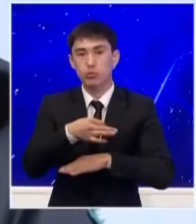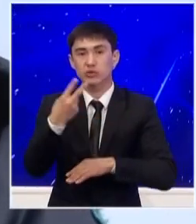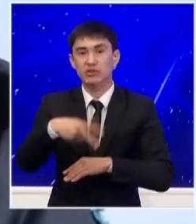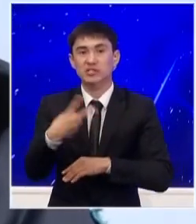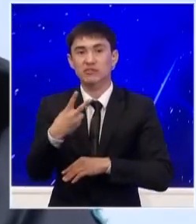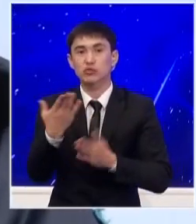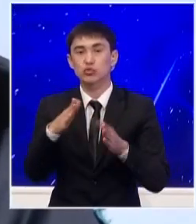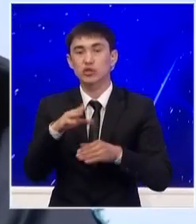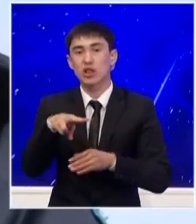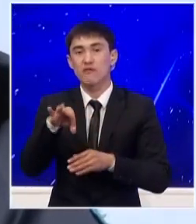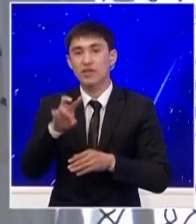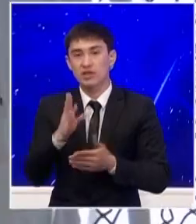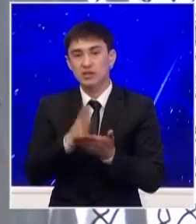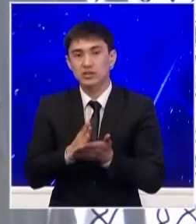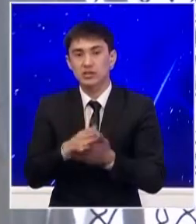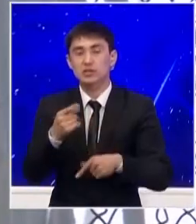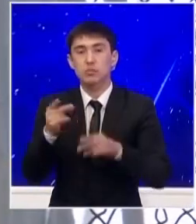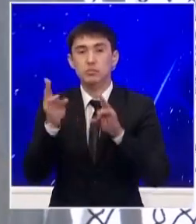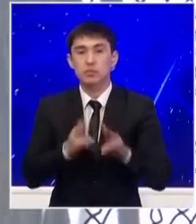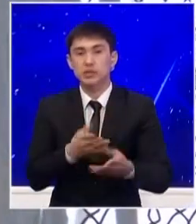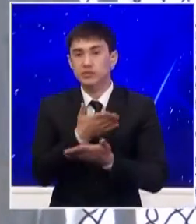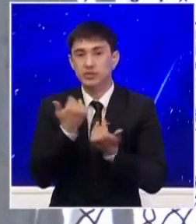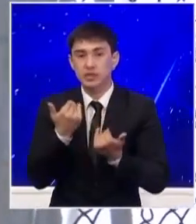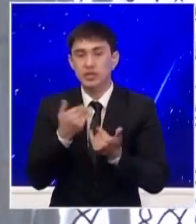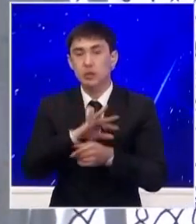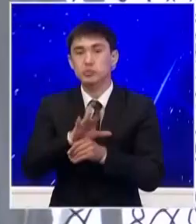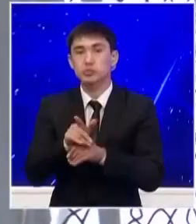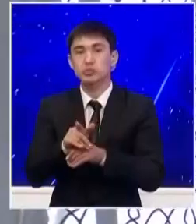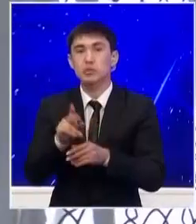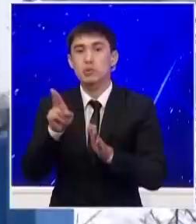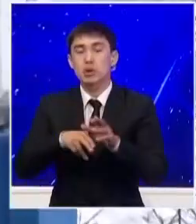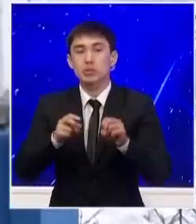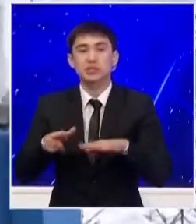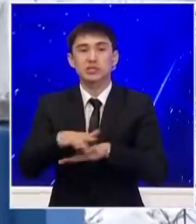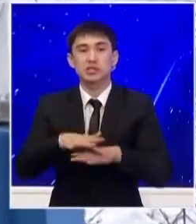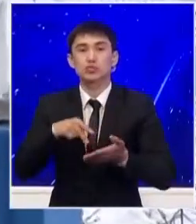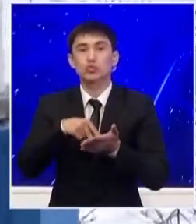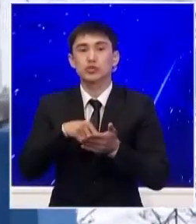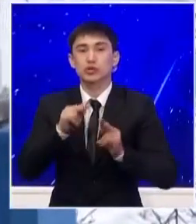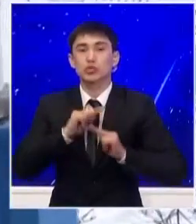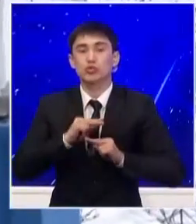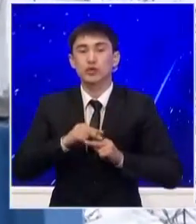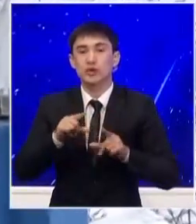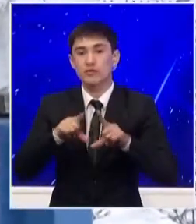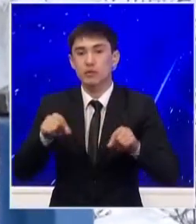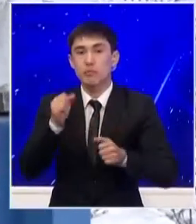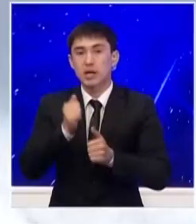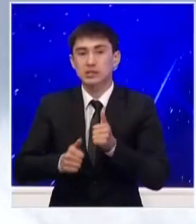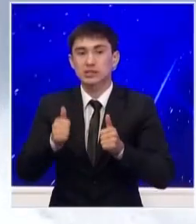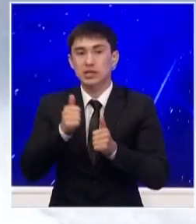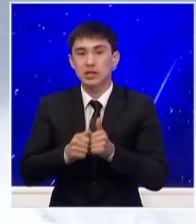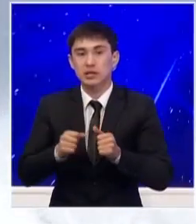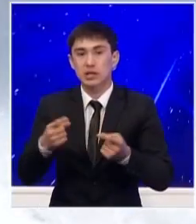22 случая схода лавин. К счастью, пострадавших нет. Чтобы обеспечить безопасность населения и туристов, сотрудниками ведомства на постоянной